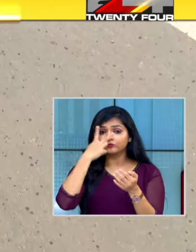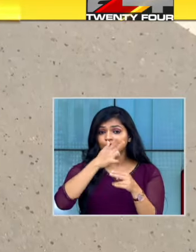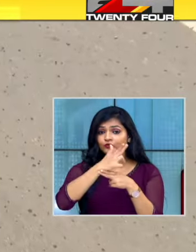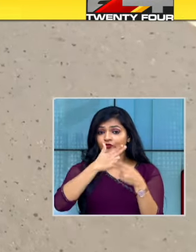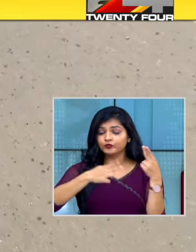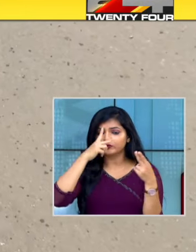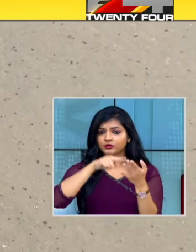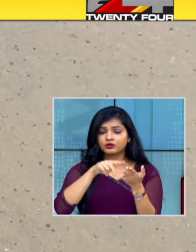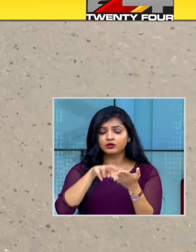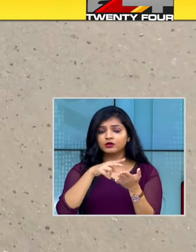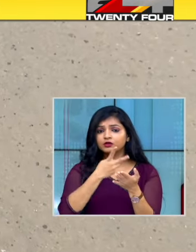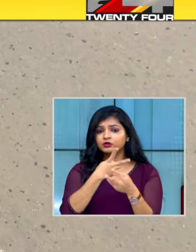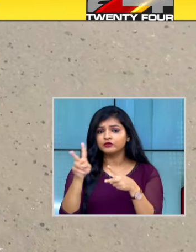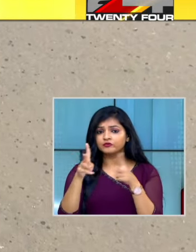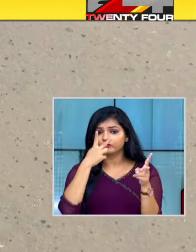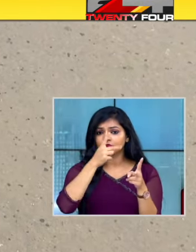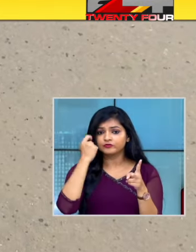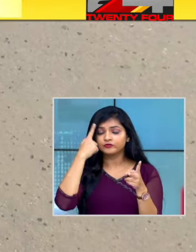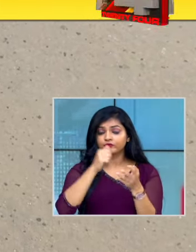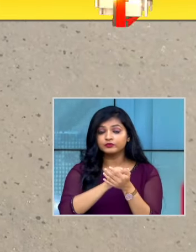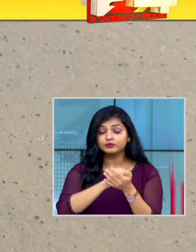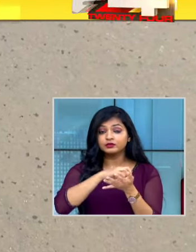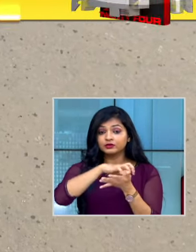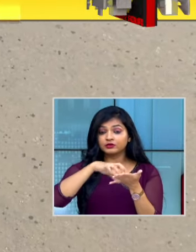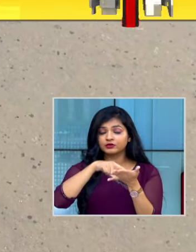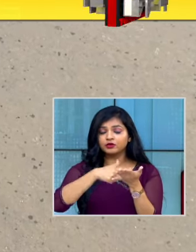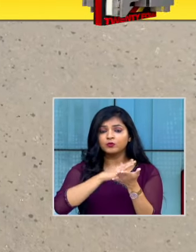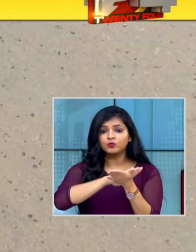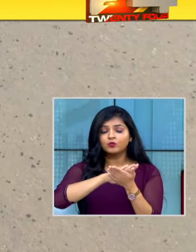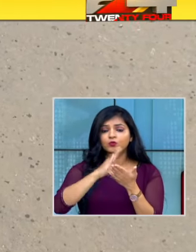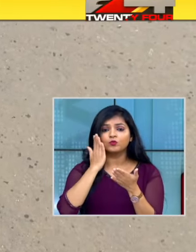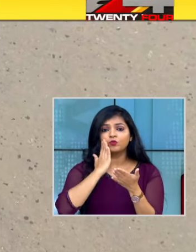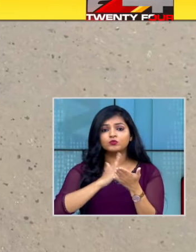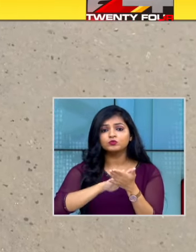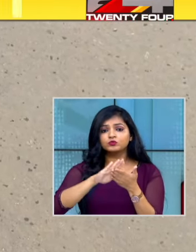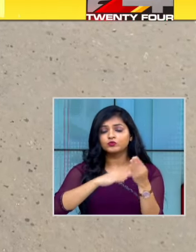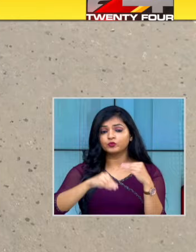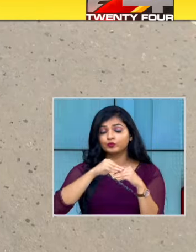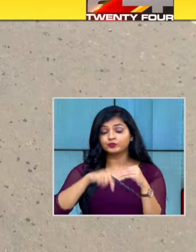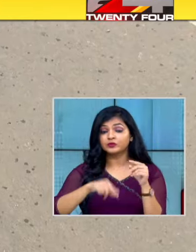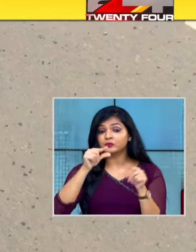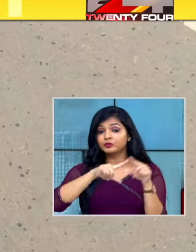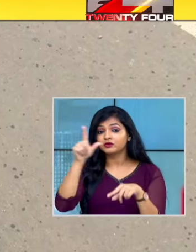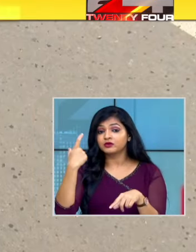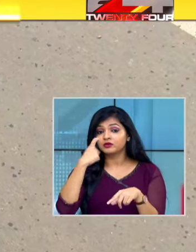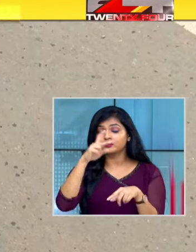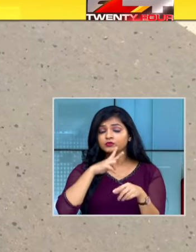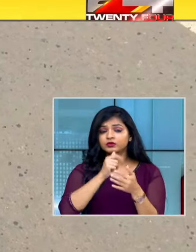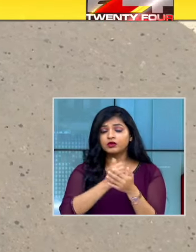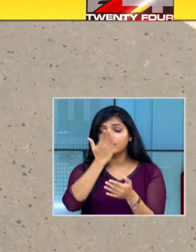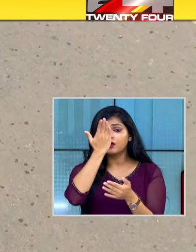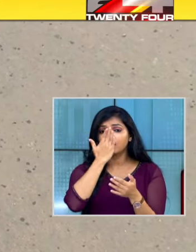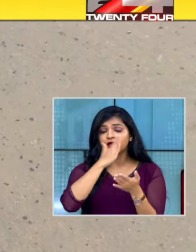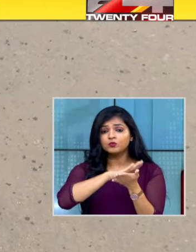തമ്മിൽ നോക്കിക്കഴിഞ്ഞാൽ അതിൻ്റെ വ്യത്യാസം മനസ്സിലാവും. ഈ ഗ്രിപ്പ് സ്വാഭാവികമായും തേഞ്ഞു പോയി. അതിനുശേഷം ഈ നാട്ടുകാർ ആരോപിക്കുന്നത് പോലെ തന്നെ ഇതൊരു കണ്ണാടി ചില്ല്